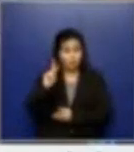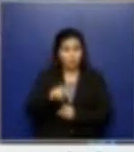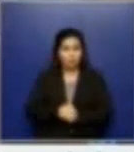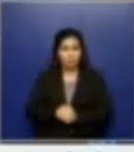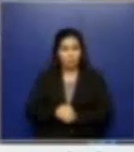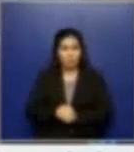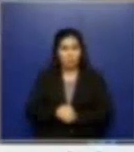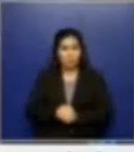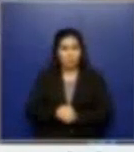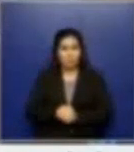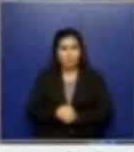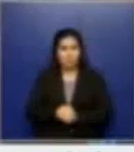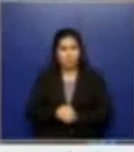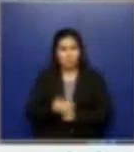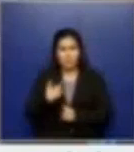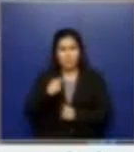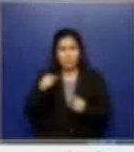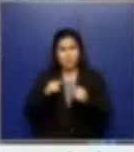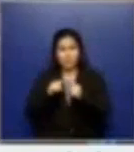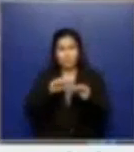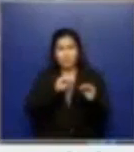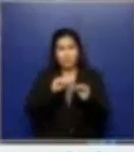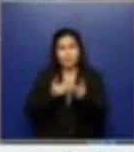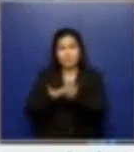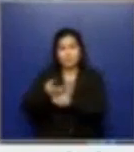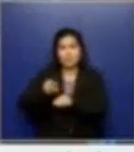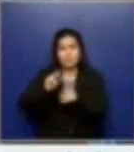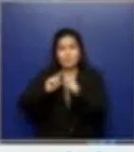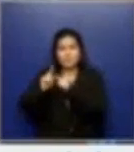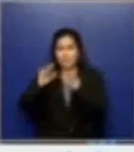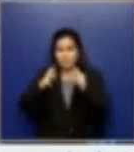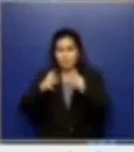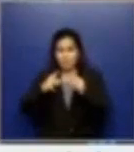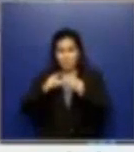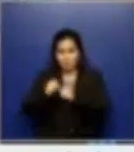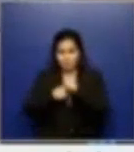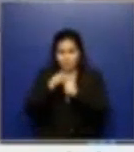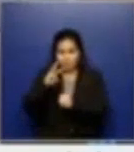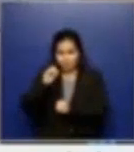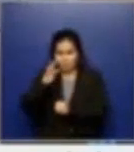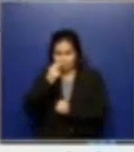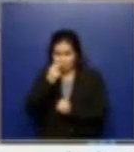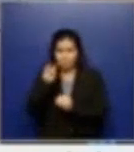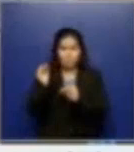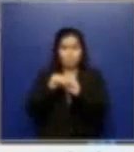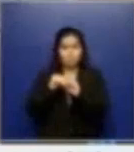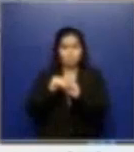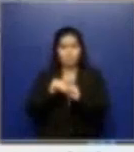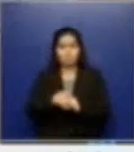องทัพลงโยกโยกหมดโอ้ดีใจไม่ซื้ออาวุธแล้วชะลอแล้วแต่มันมาโผล่ในปี64ม